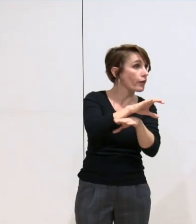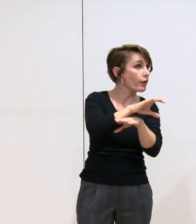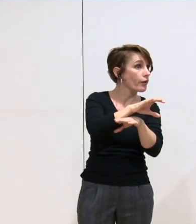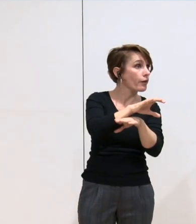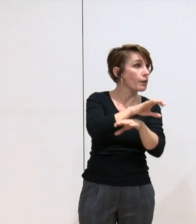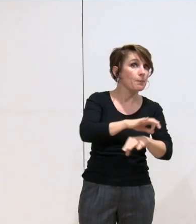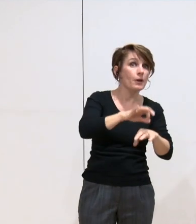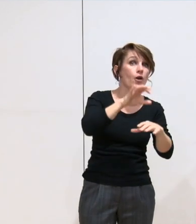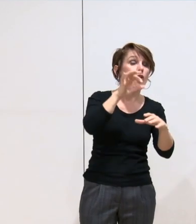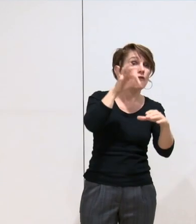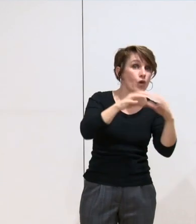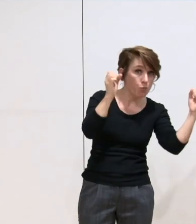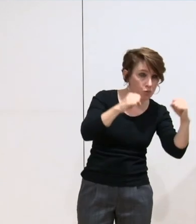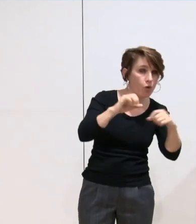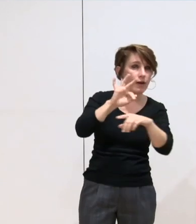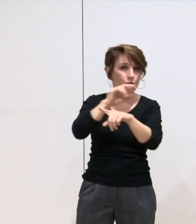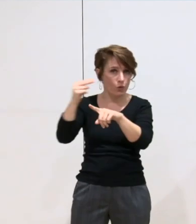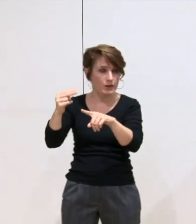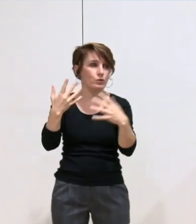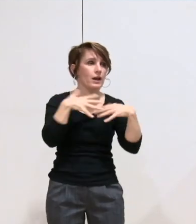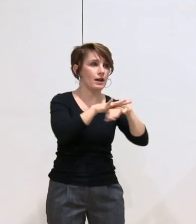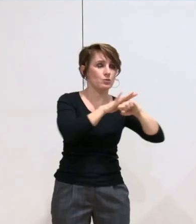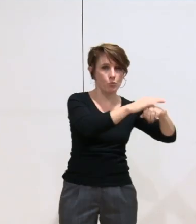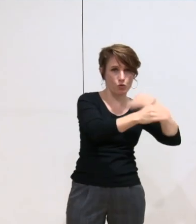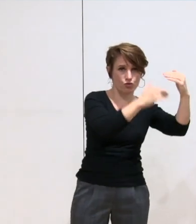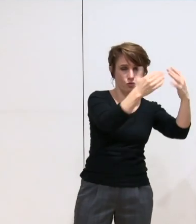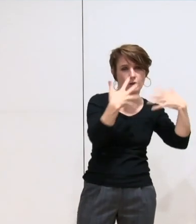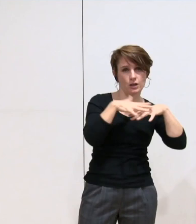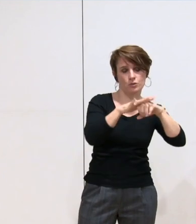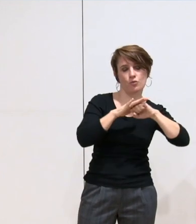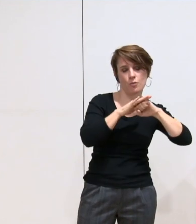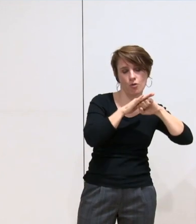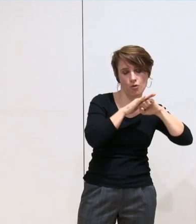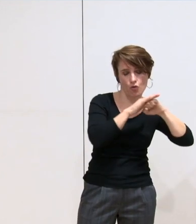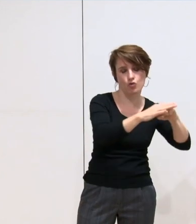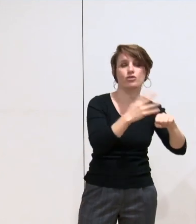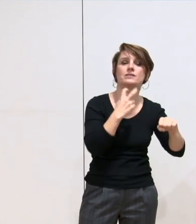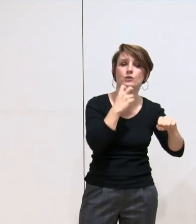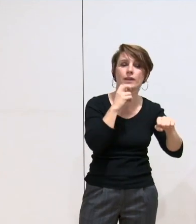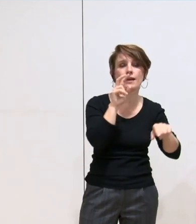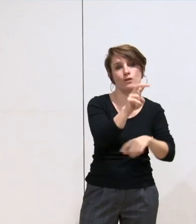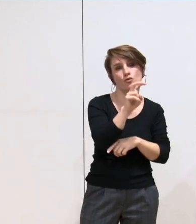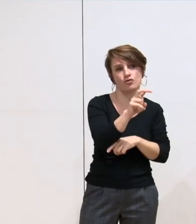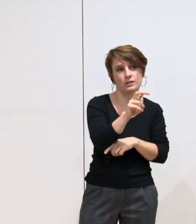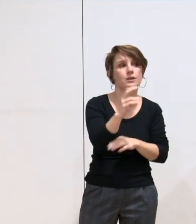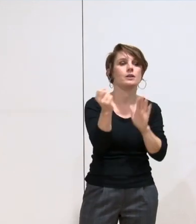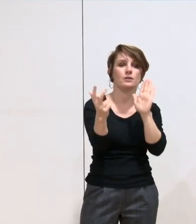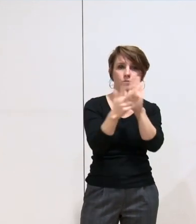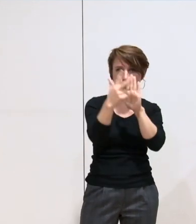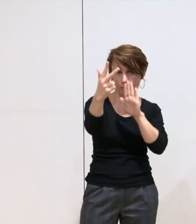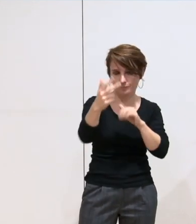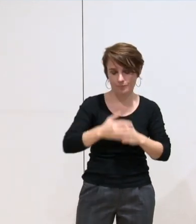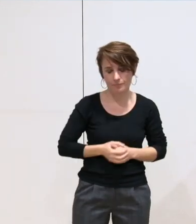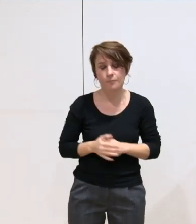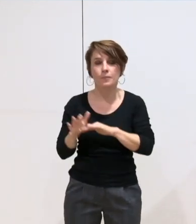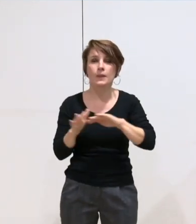pour? Front National, Rassemblement de Gauche et de Progrès, Rassemblement Citoyen de la Gauche et les Écologistes. Délibération adoptée.